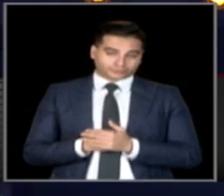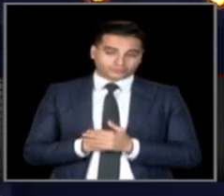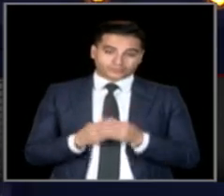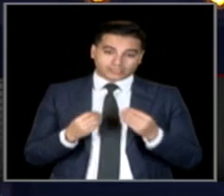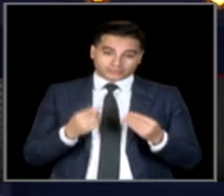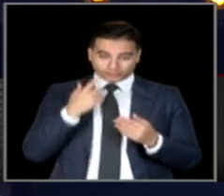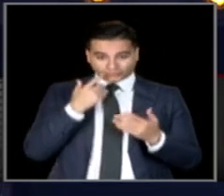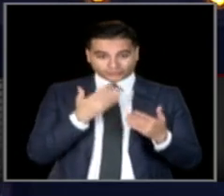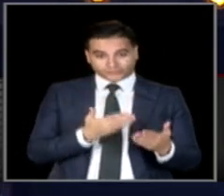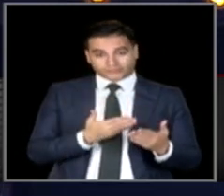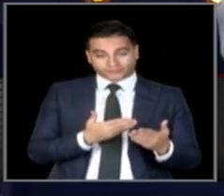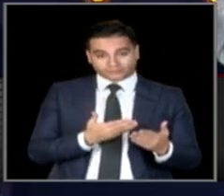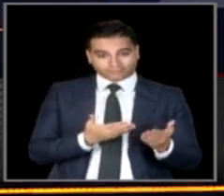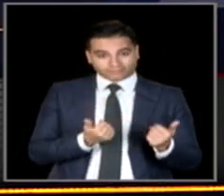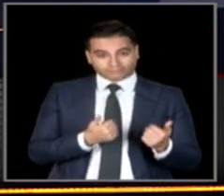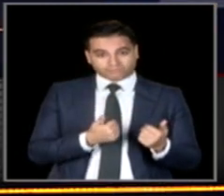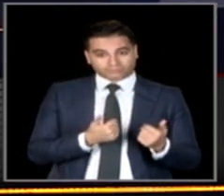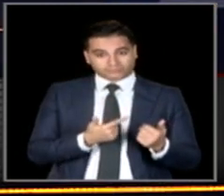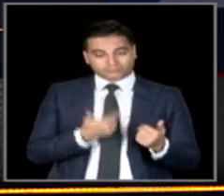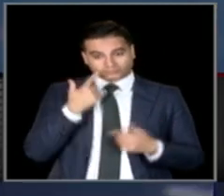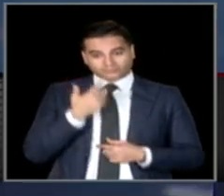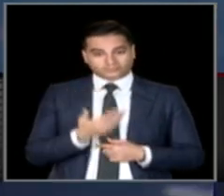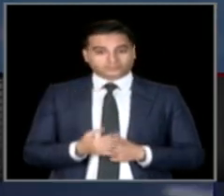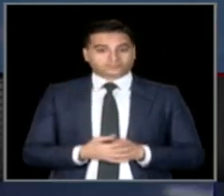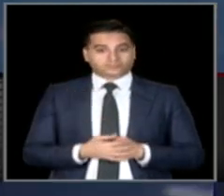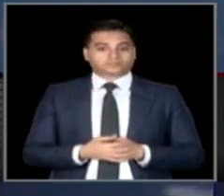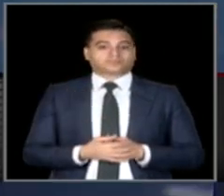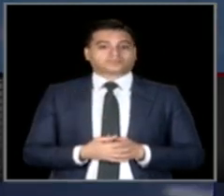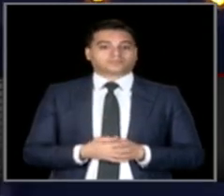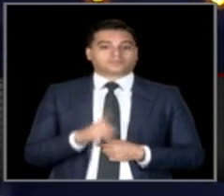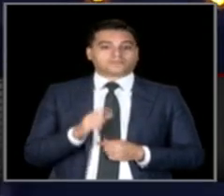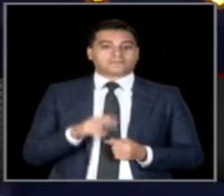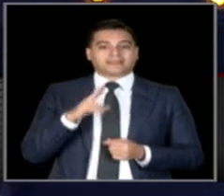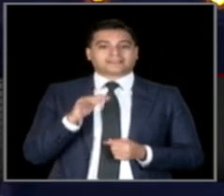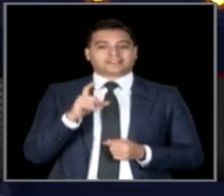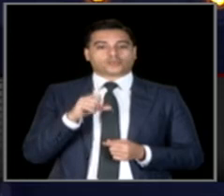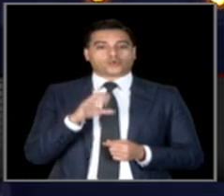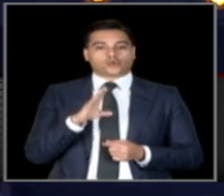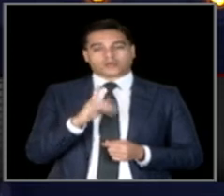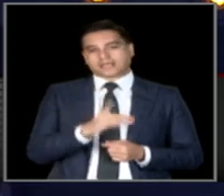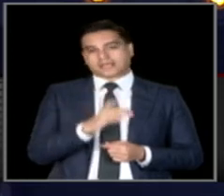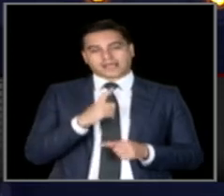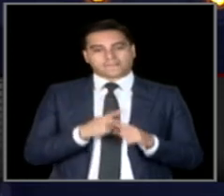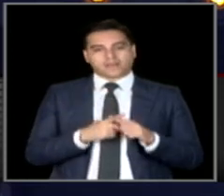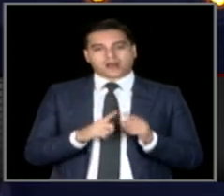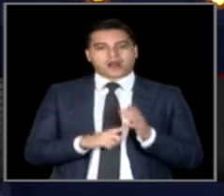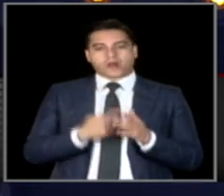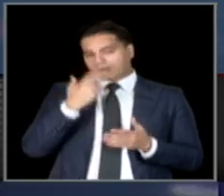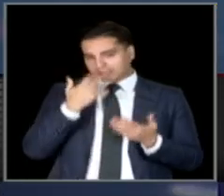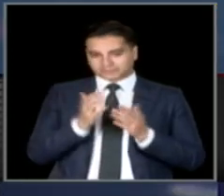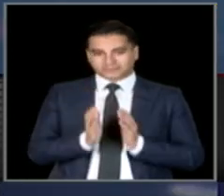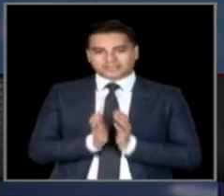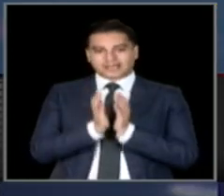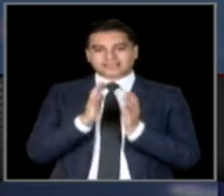نستنى نشوف ميدو هيقول ايه بينوت اول لاعب سجل هاتريك في تاريخ كاس